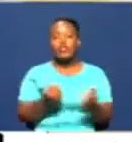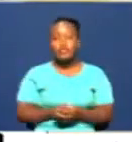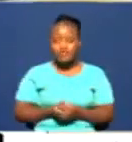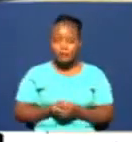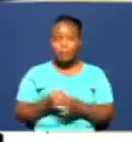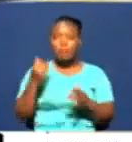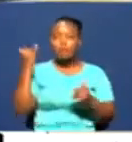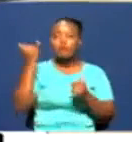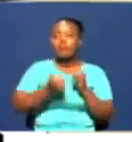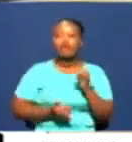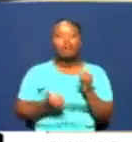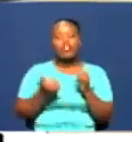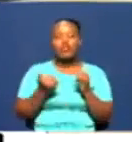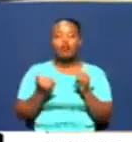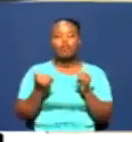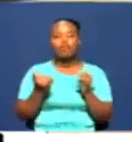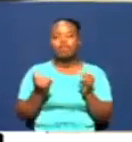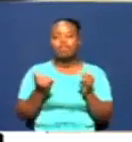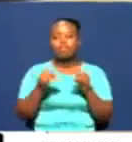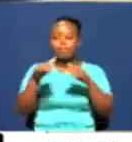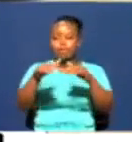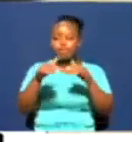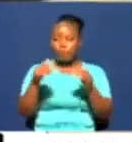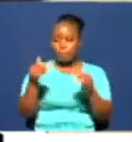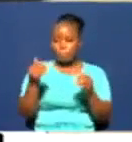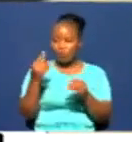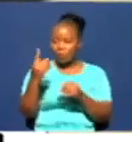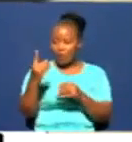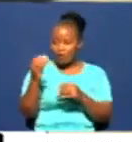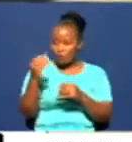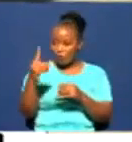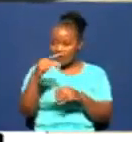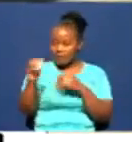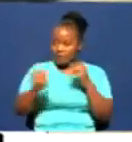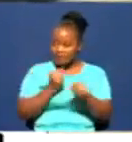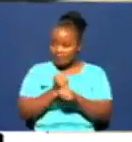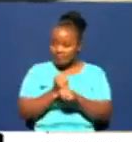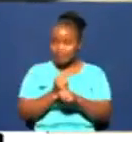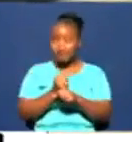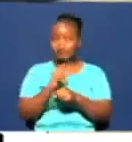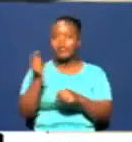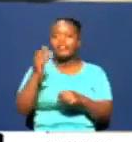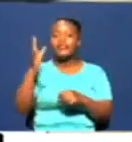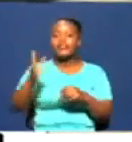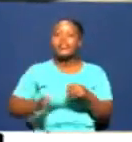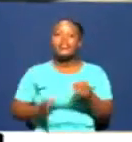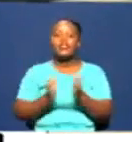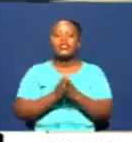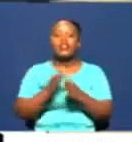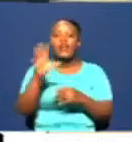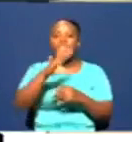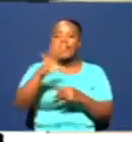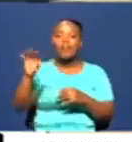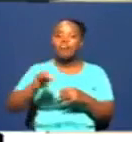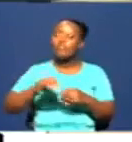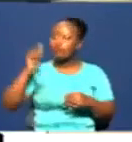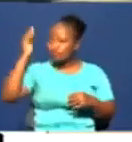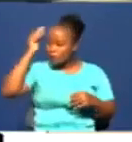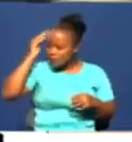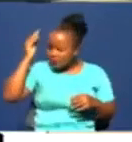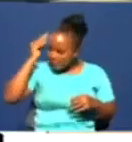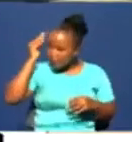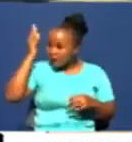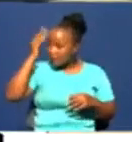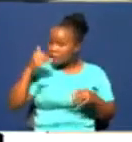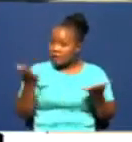Charles Njonjo ya zaidi ya miaka 100 ikikamilika, wa Kenya na Afrika kwa ujumla watamkumbuka katika jukumu lake katika ujenzi